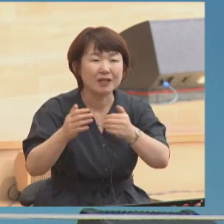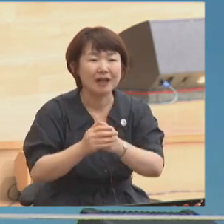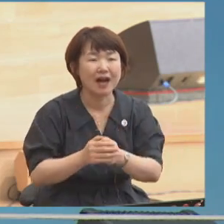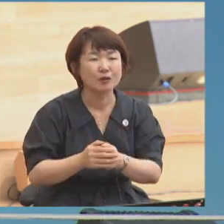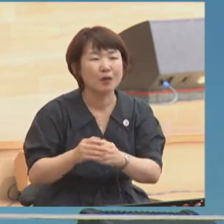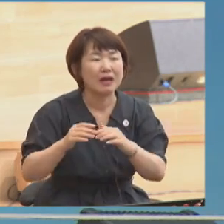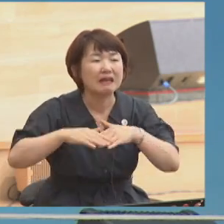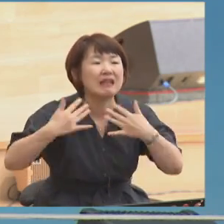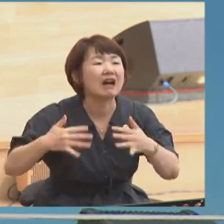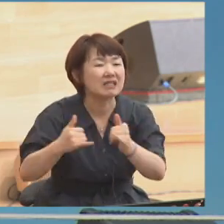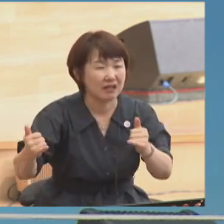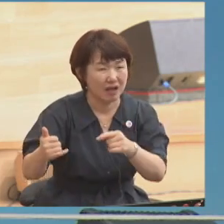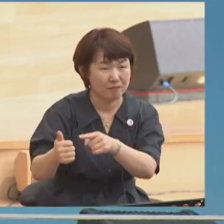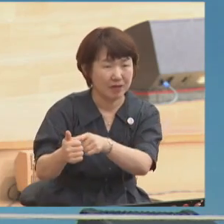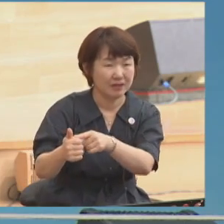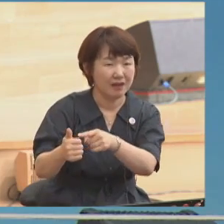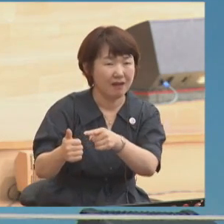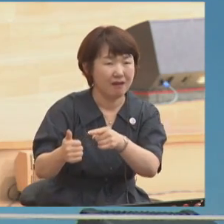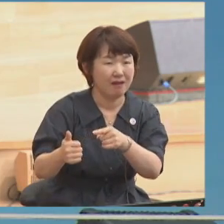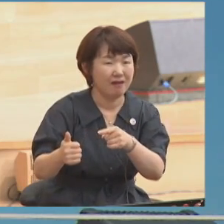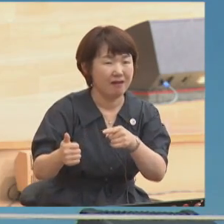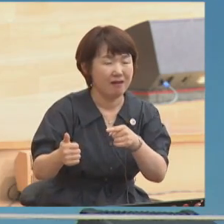약자에게. 약한 사람.